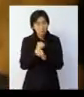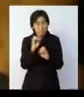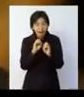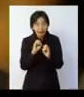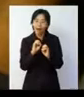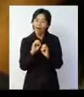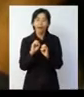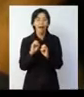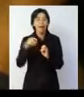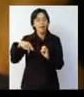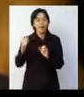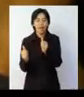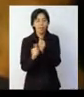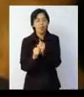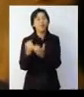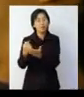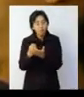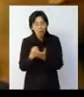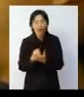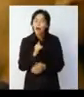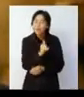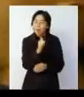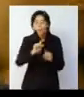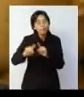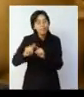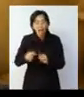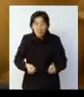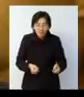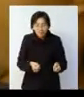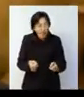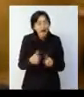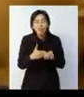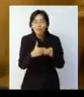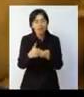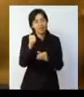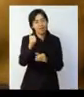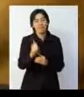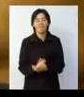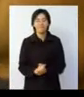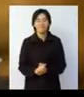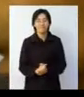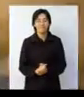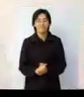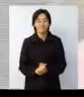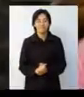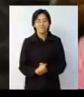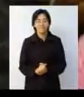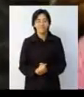เราไม่เคยทำเราก็ได้ทำเราอยากไปไหนเราก็ได้ไปนะฮะใ